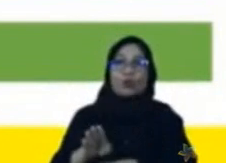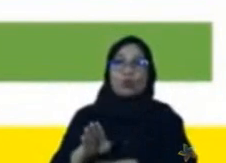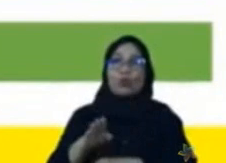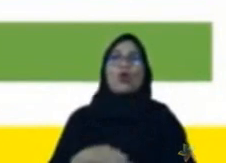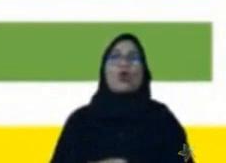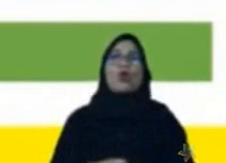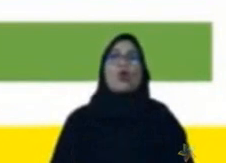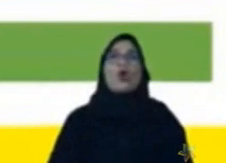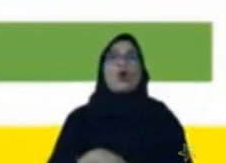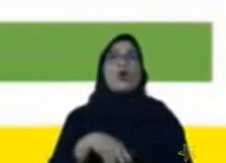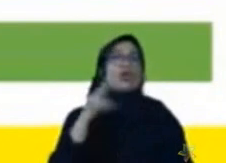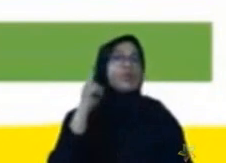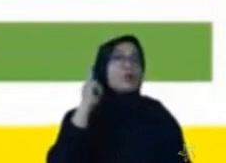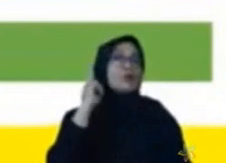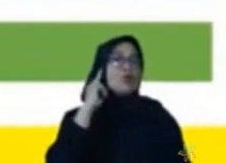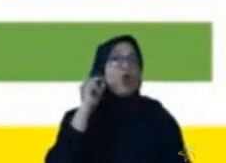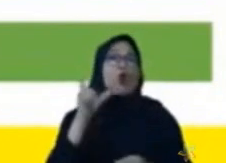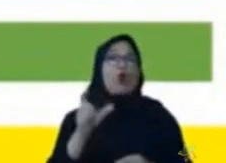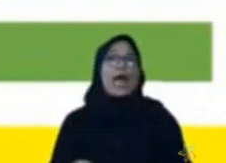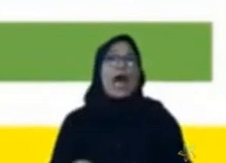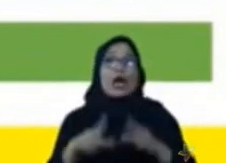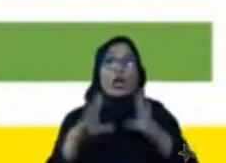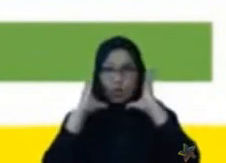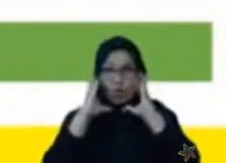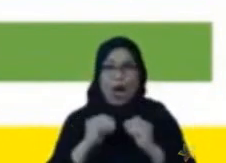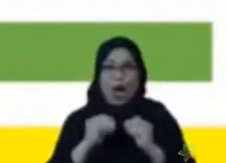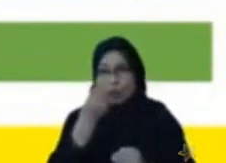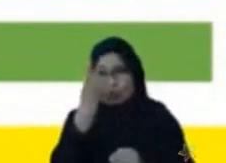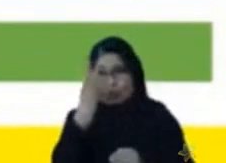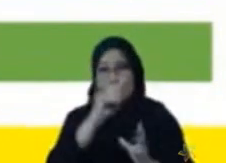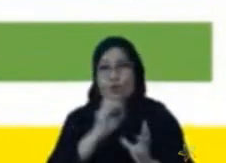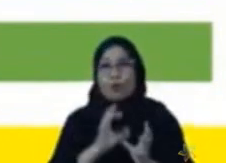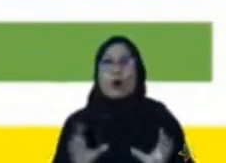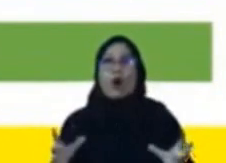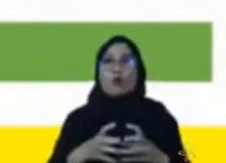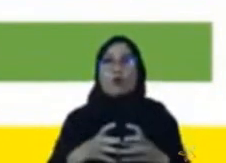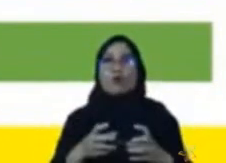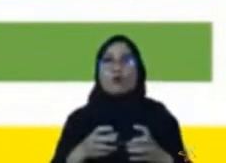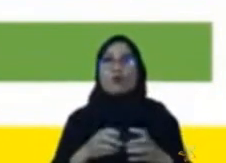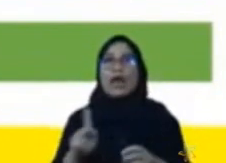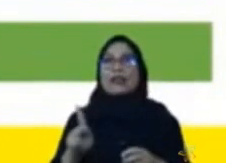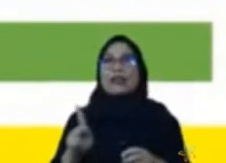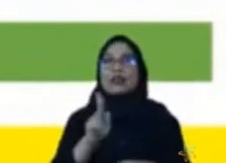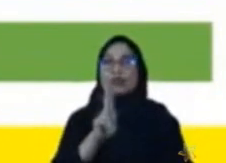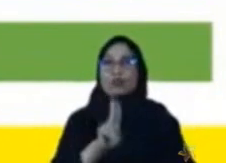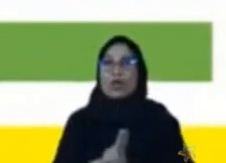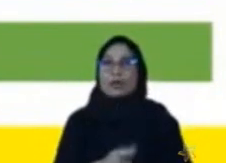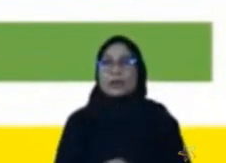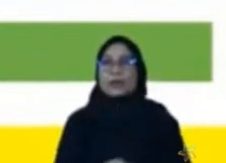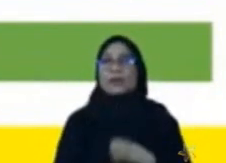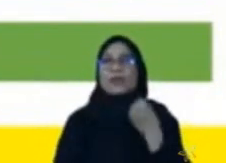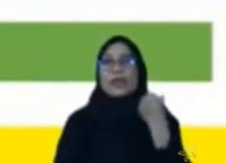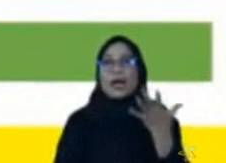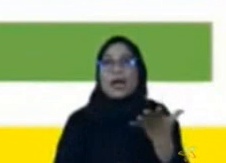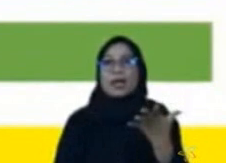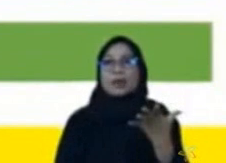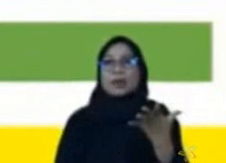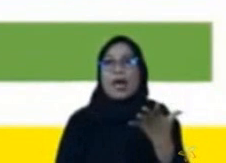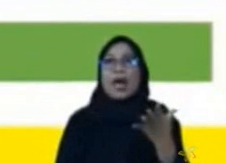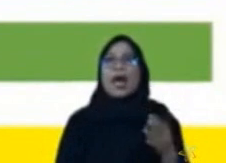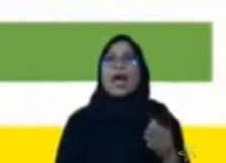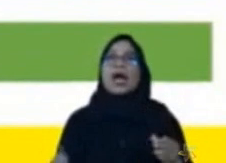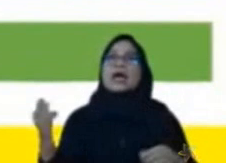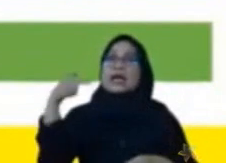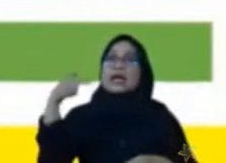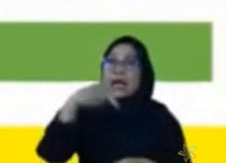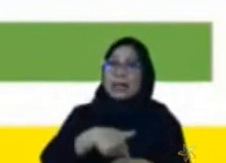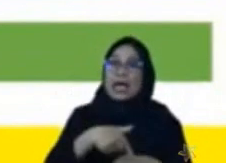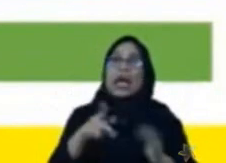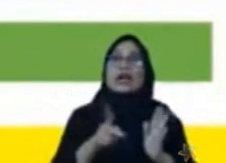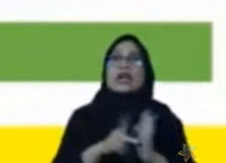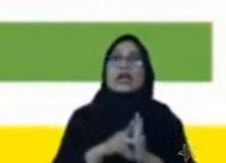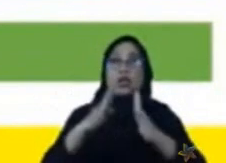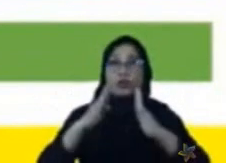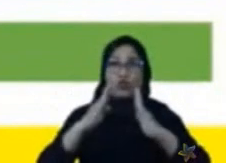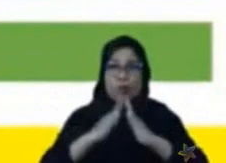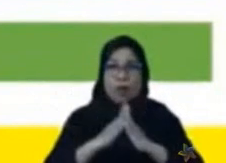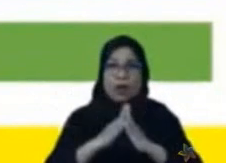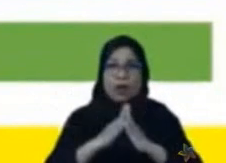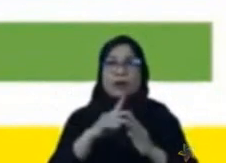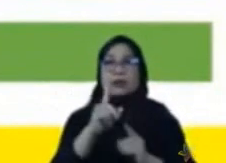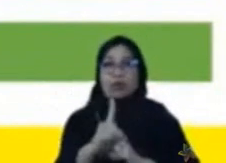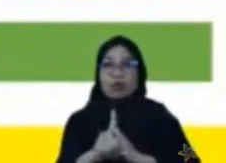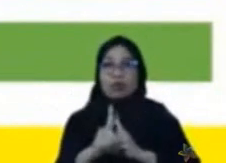mengumpulkan tugas, tadi sudah saya jelaskan. Kemudian yang kelima adalah home visit secara personal atau